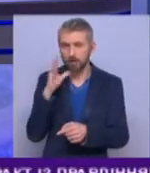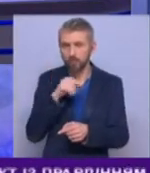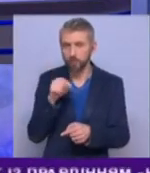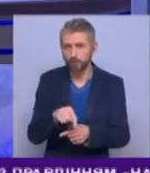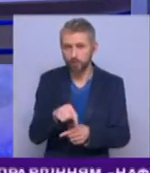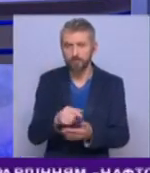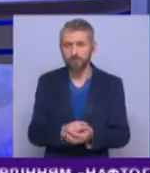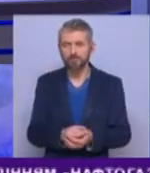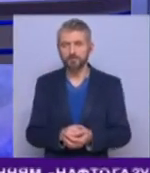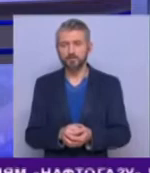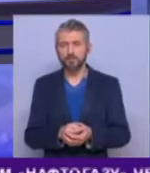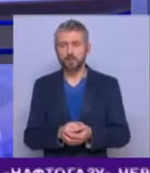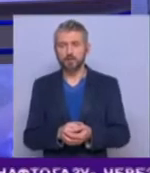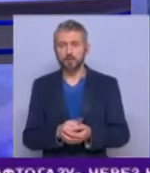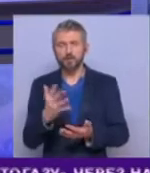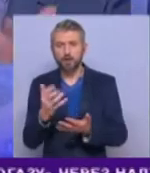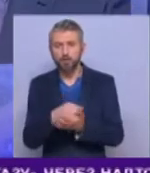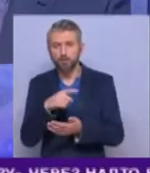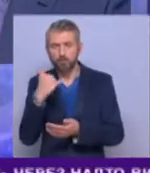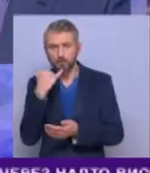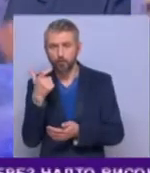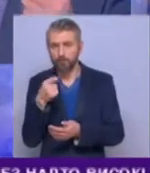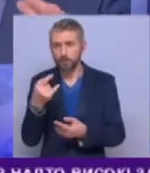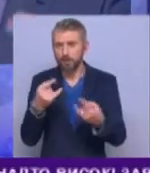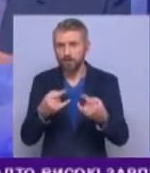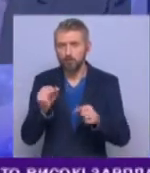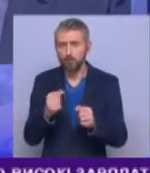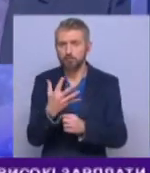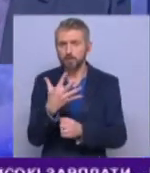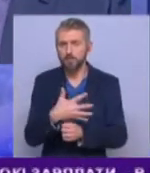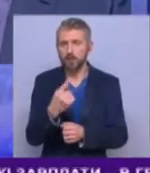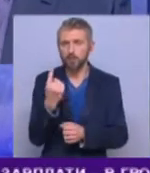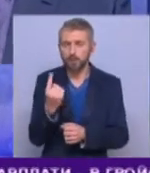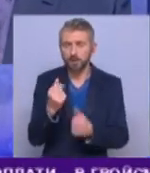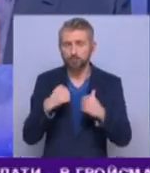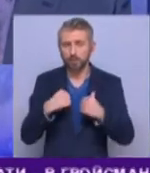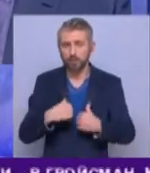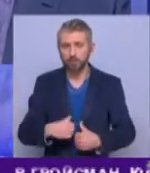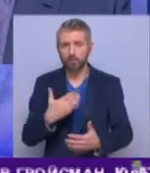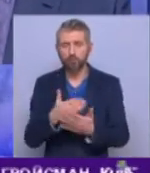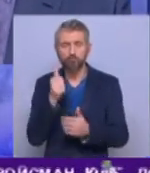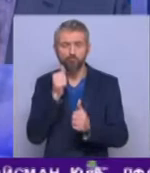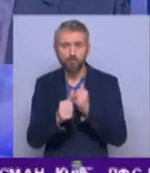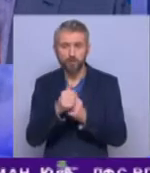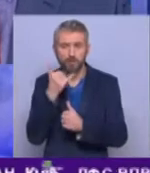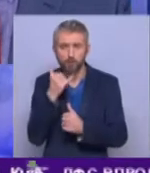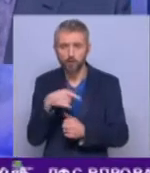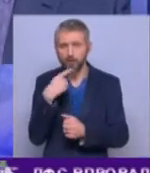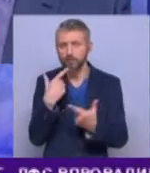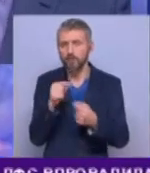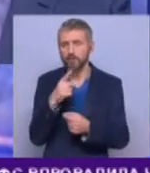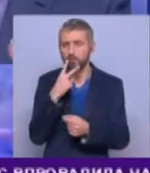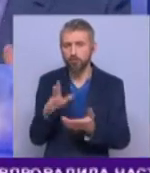це ж ви знесли телефон, включили телевізор, все почули. А можете 1551 спокійно, хоч щодня туди дзвоніть і кажіть, де ви